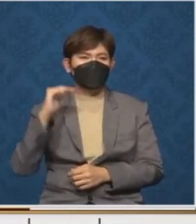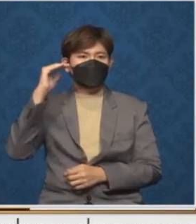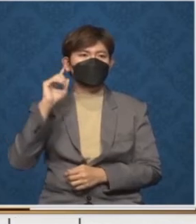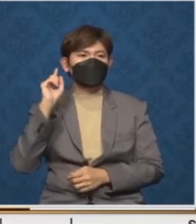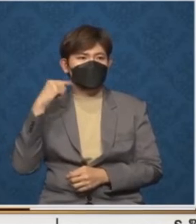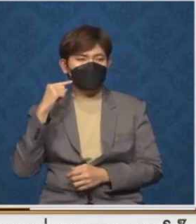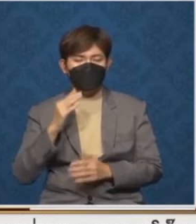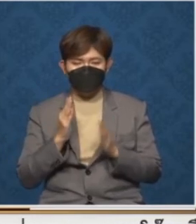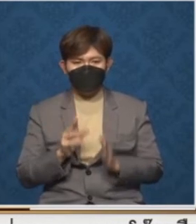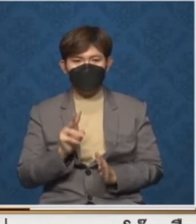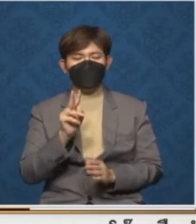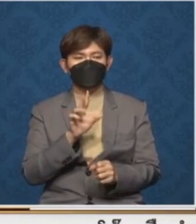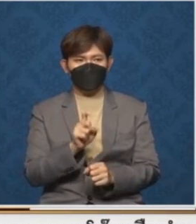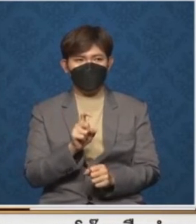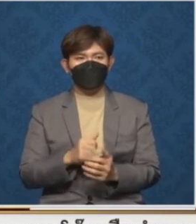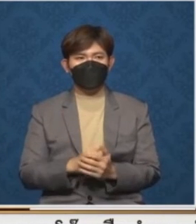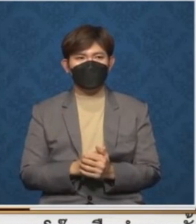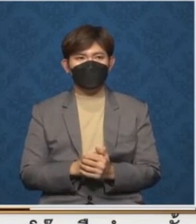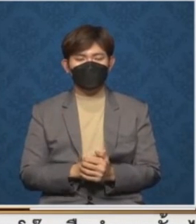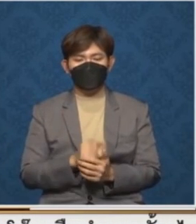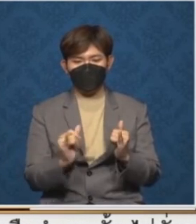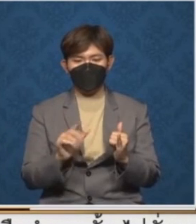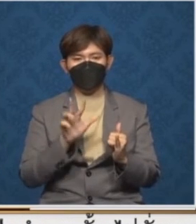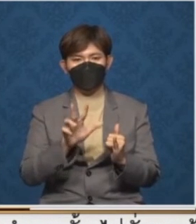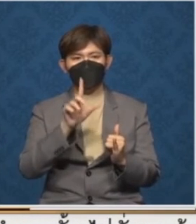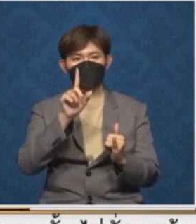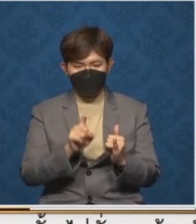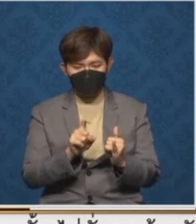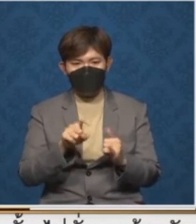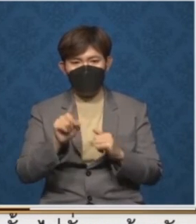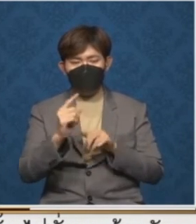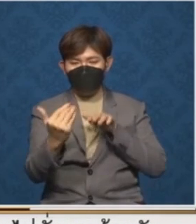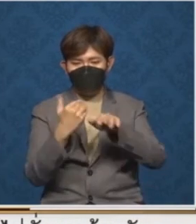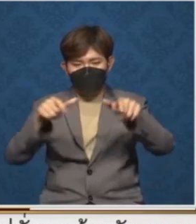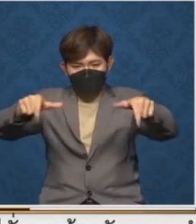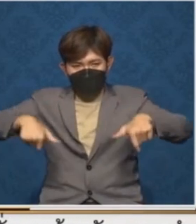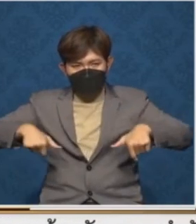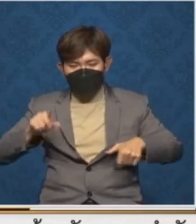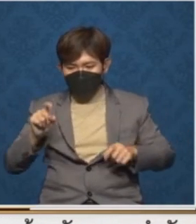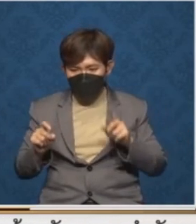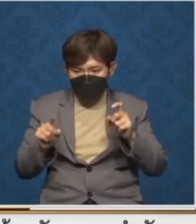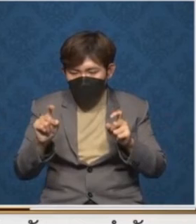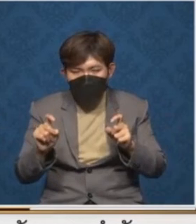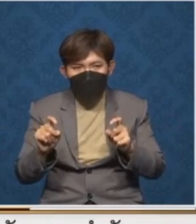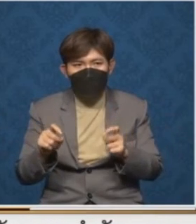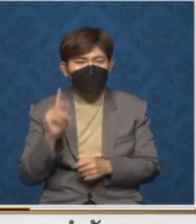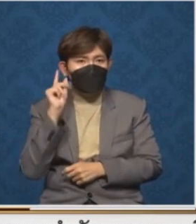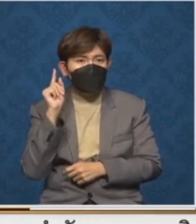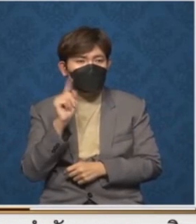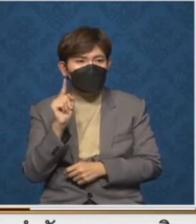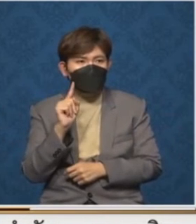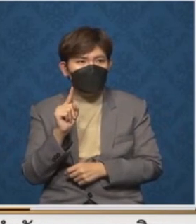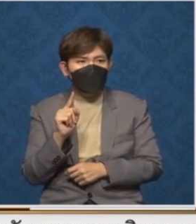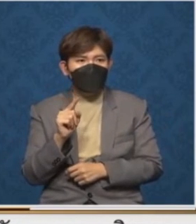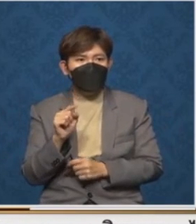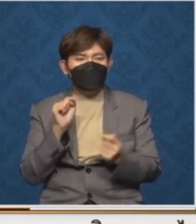ปากดตัวก็ไม่ได้เงิน ไปดแผนต่ไปครั vocสดแนลายชื่อมีคนไปรวงกัน ลงชื่อฟองนาย